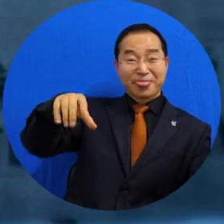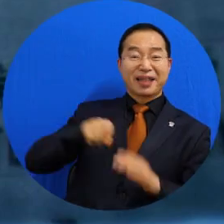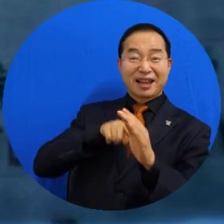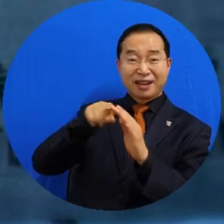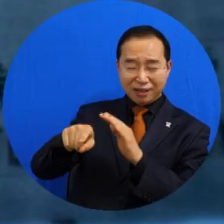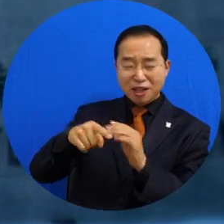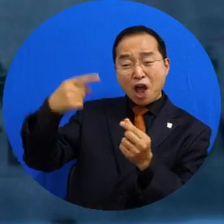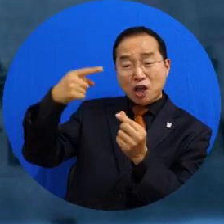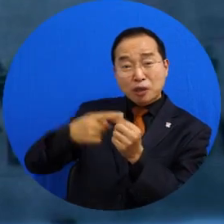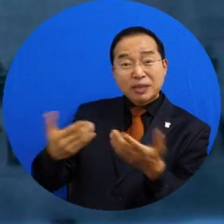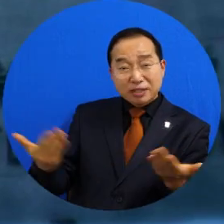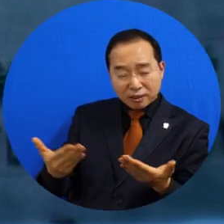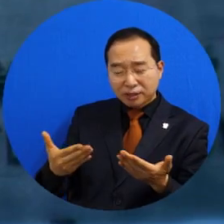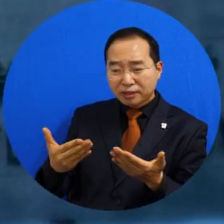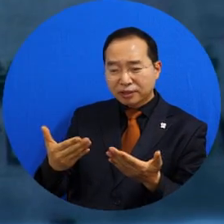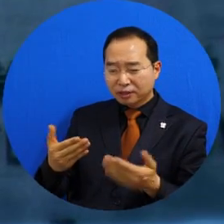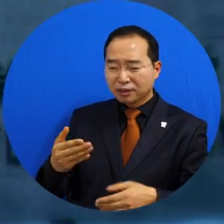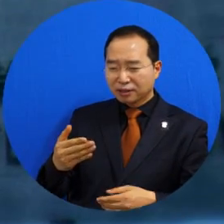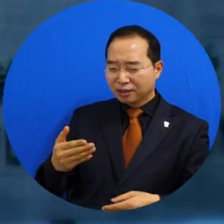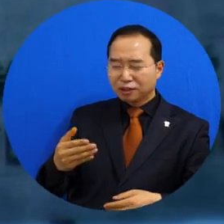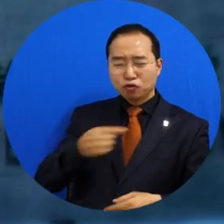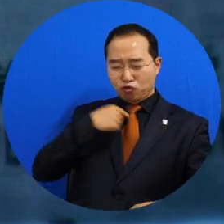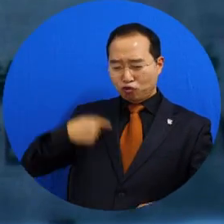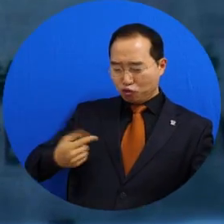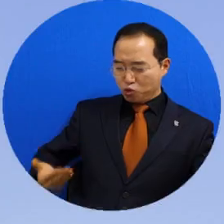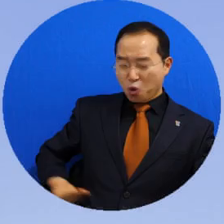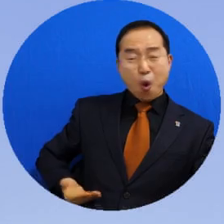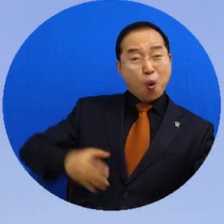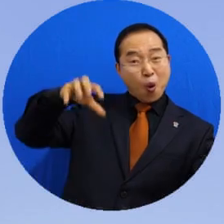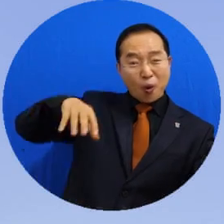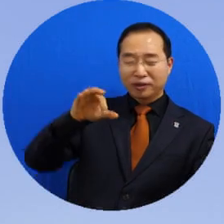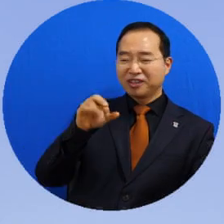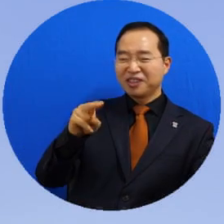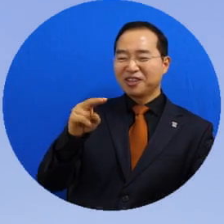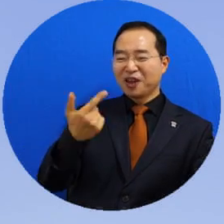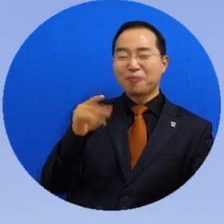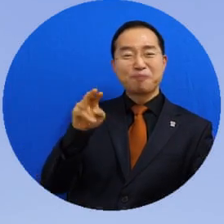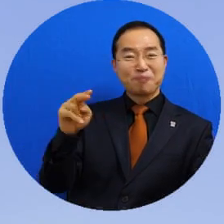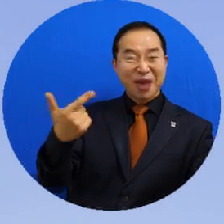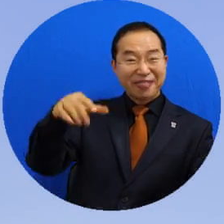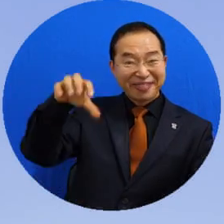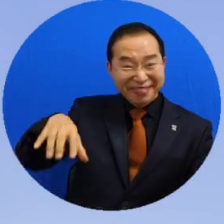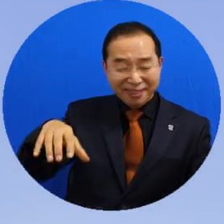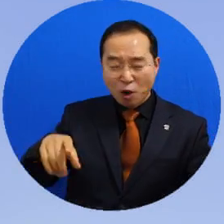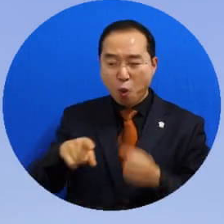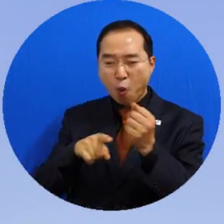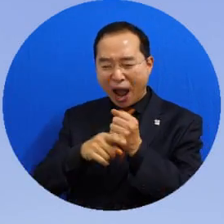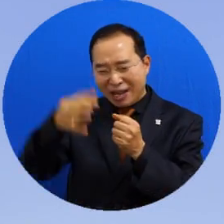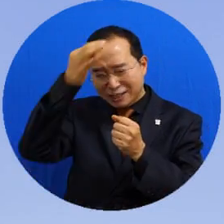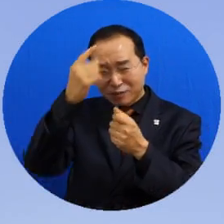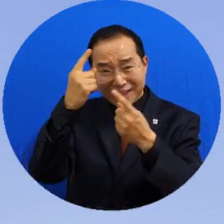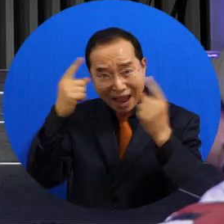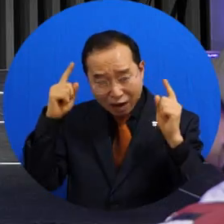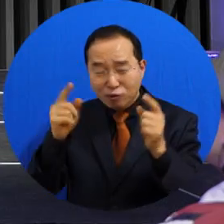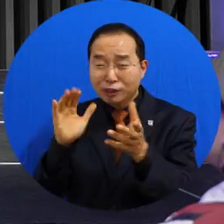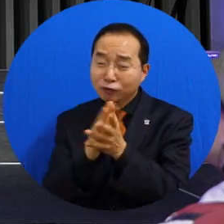연변 과학기술대학교라는 데서 한 학기 동안 친구들과 교류하면서